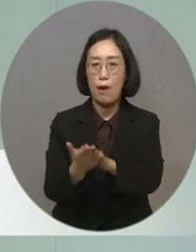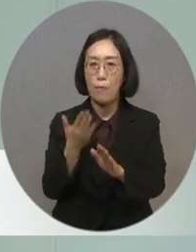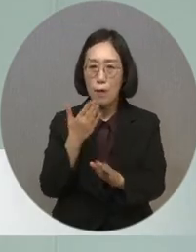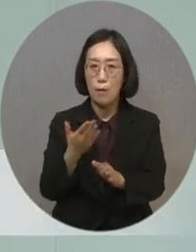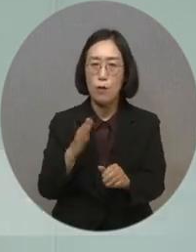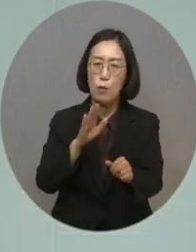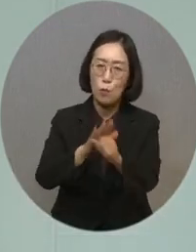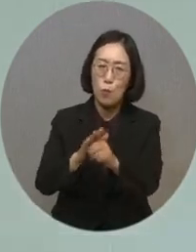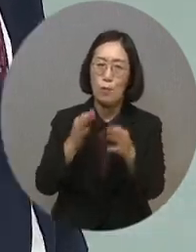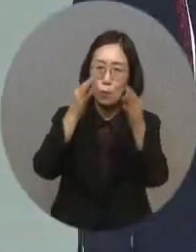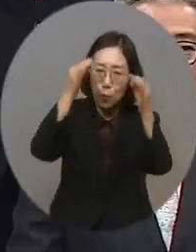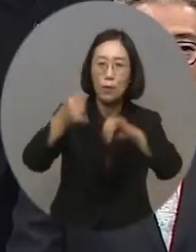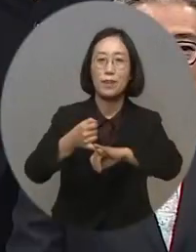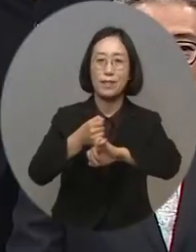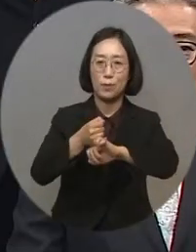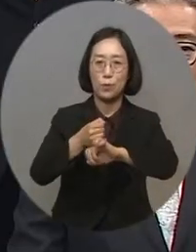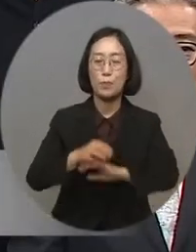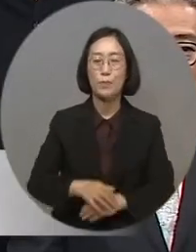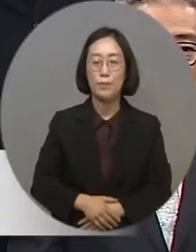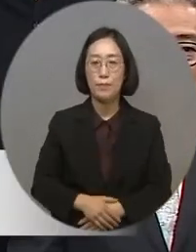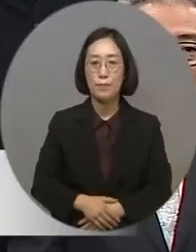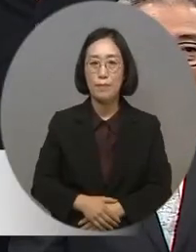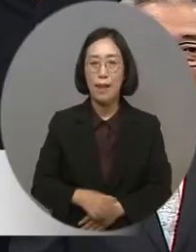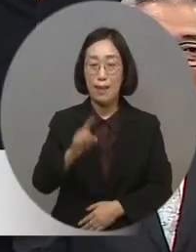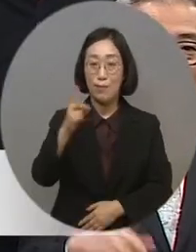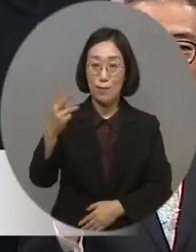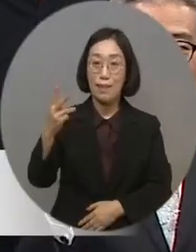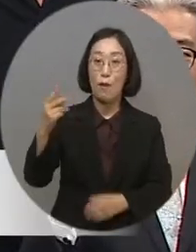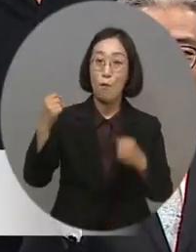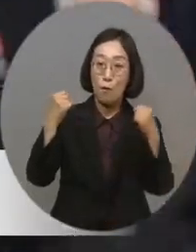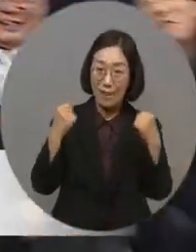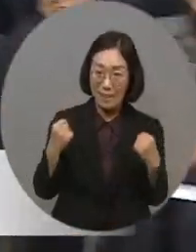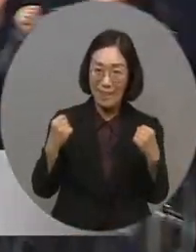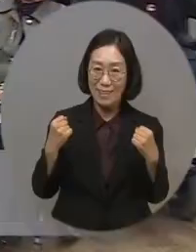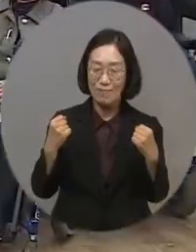다할 생각입니다. 하나, 둘,